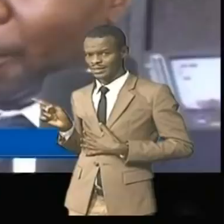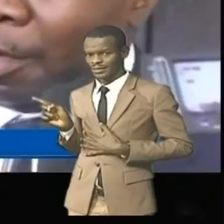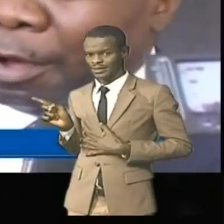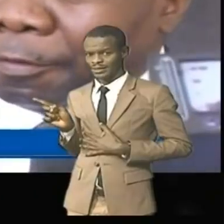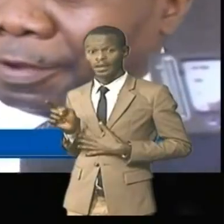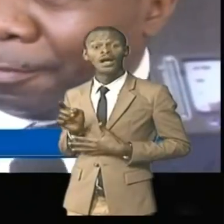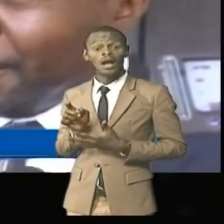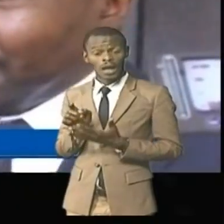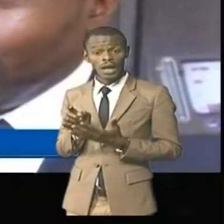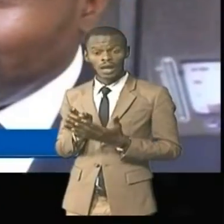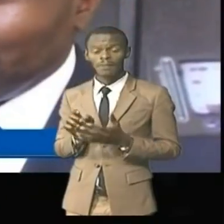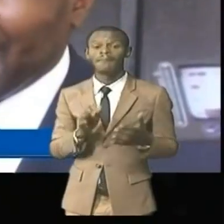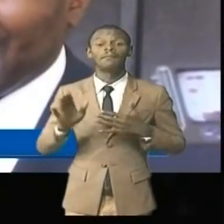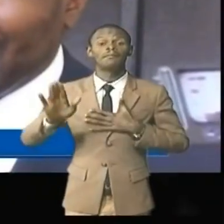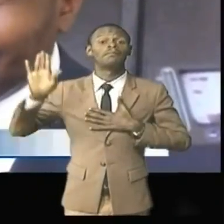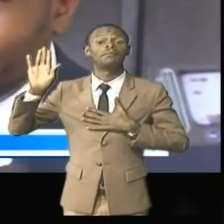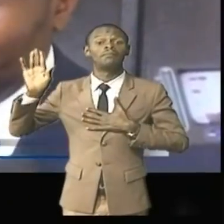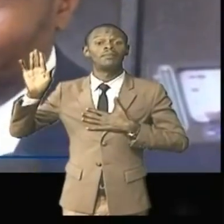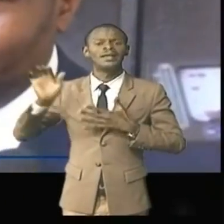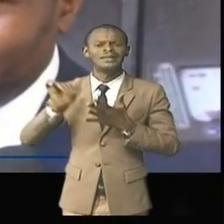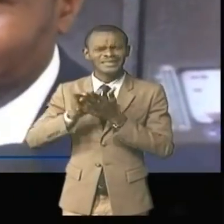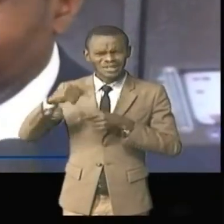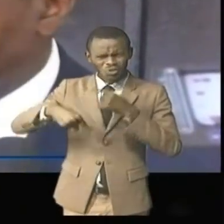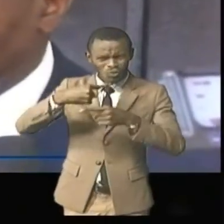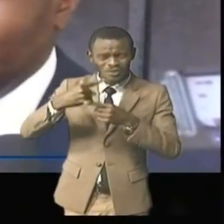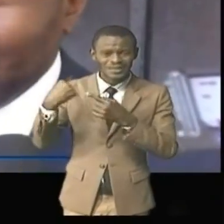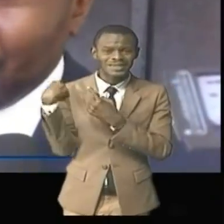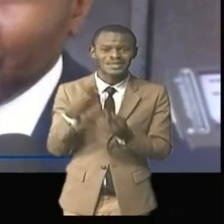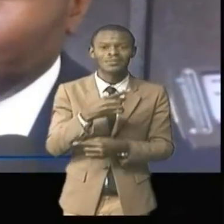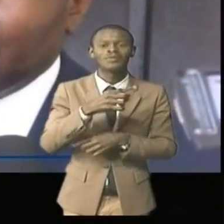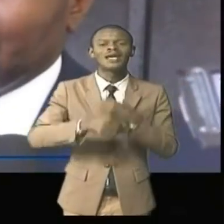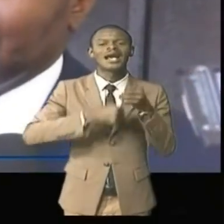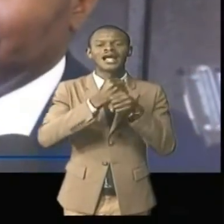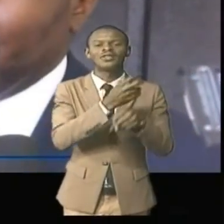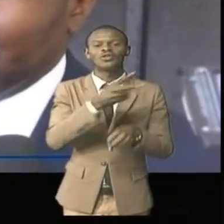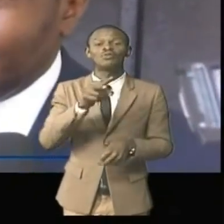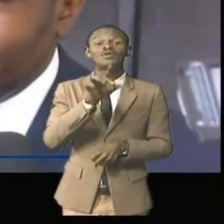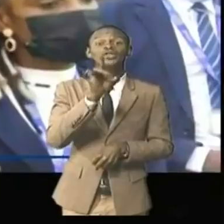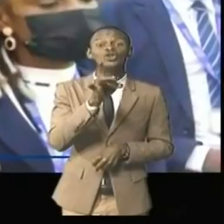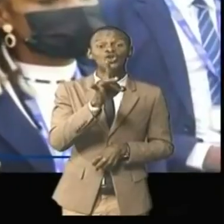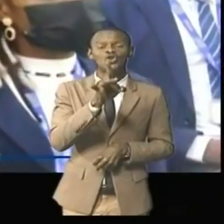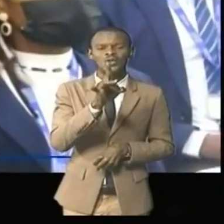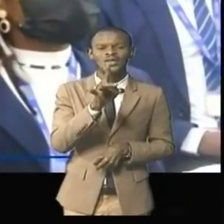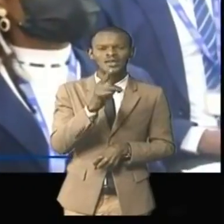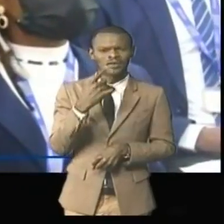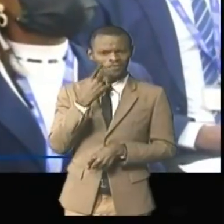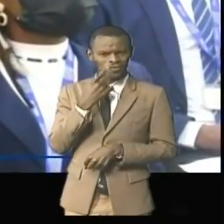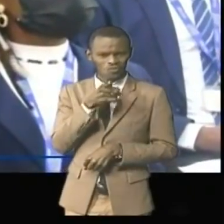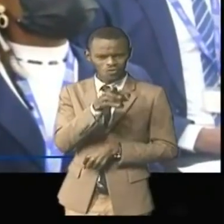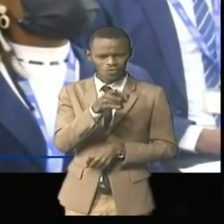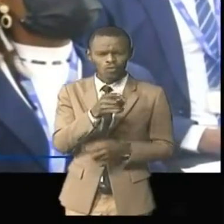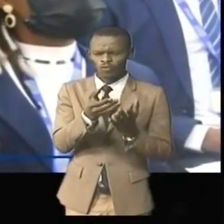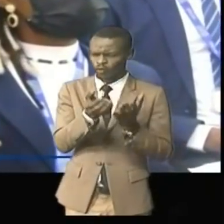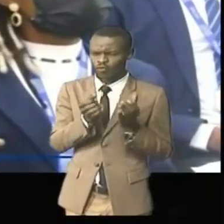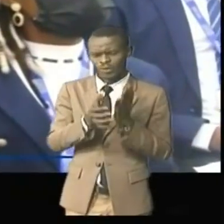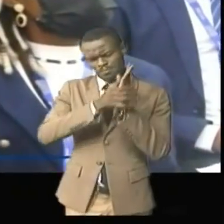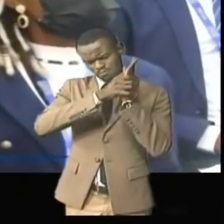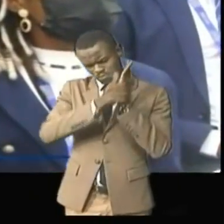eu vraiment des doutes sur la qualité de la formation des médecins. Et là, mon adresse va directement à